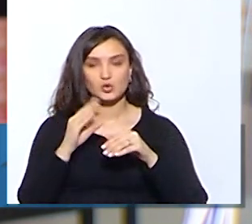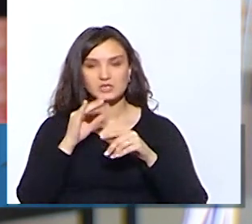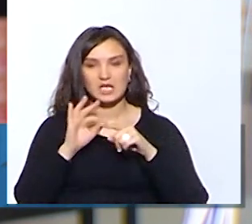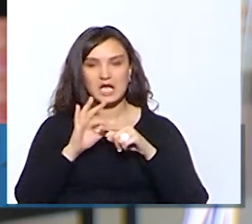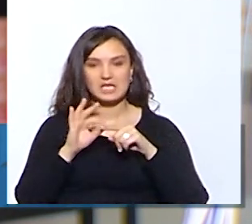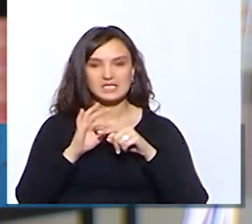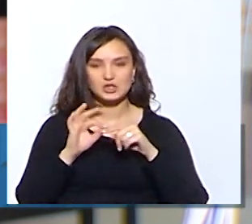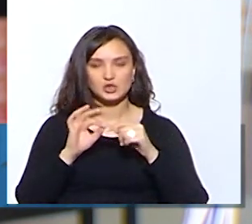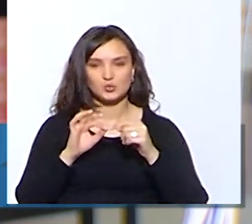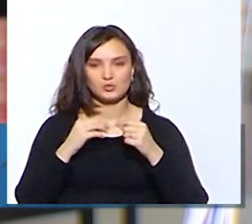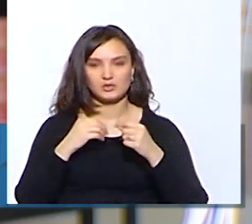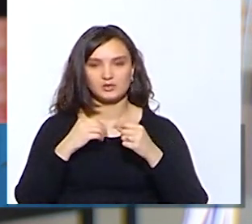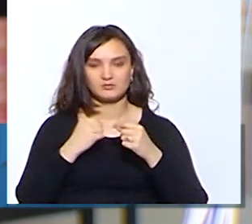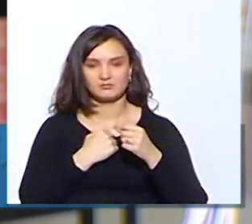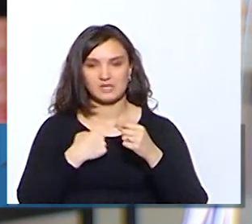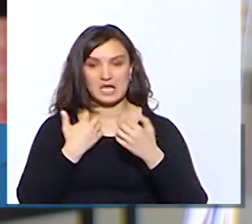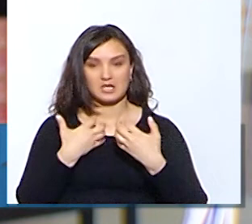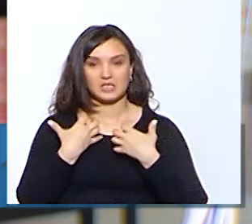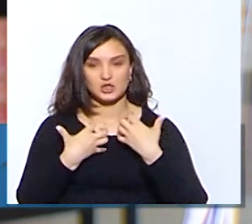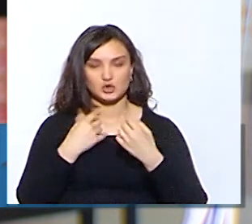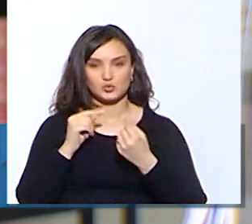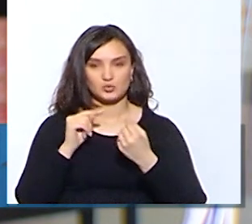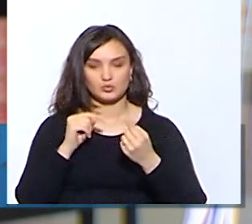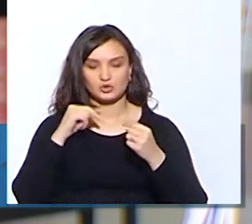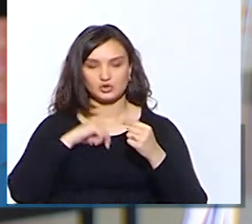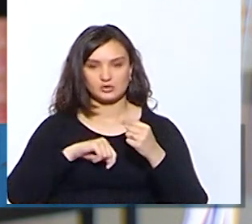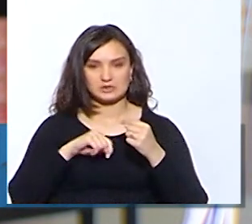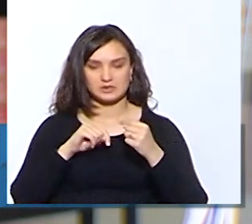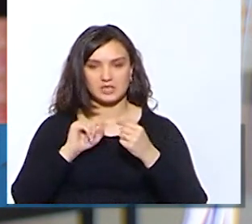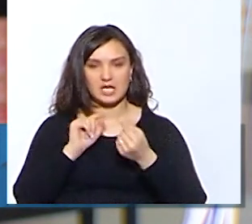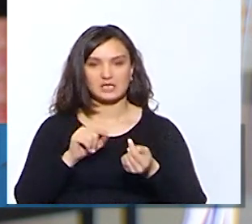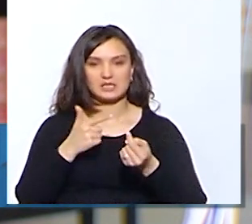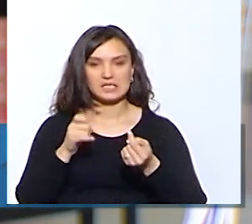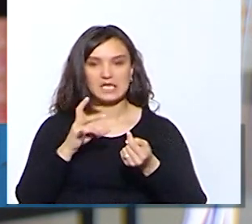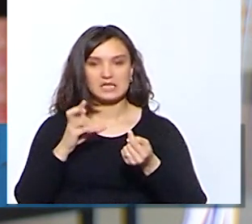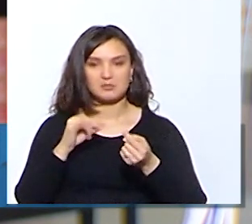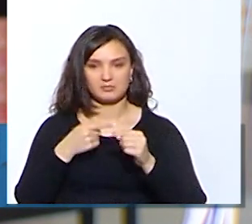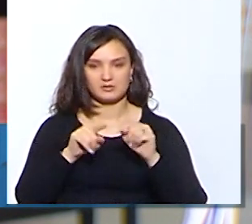და პათოლოგიურ აგენტებს და ანტიგენებს ის ებრძვის და იცილებს.